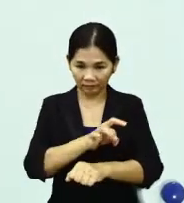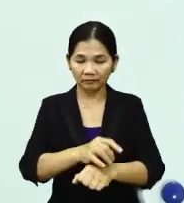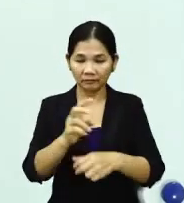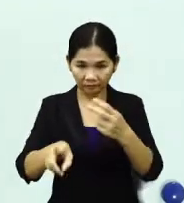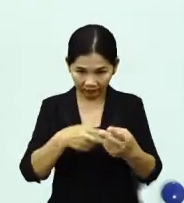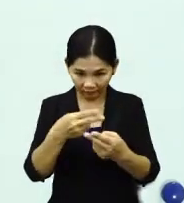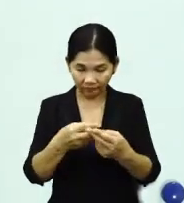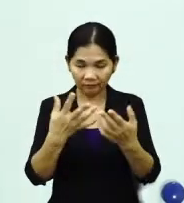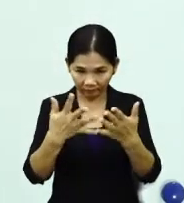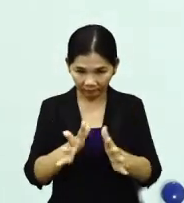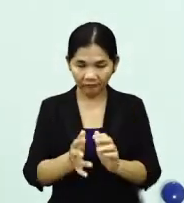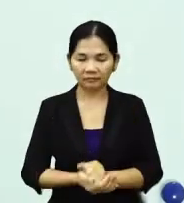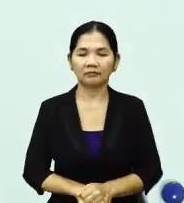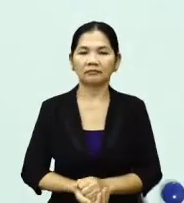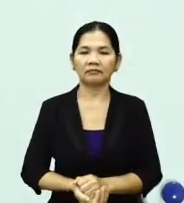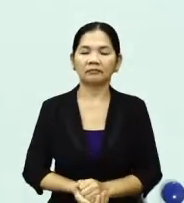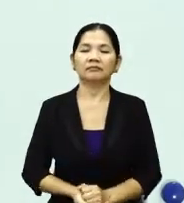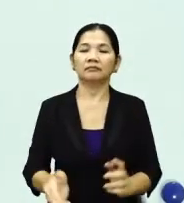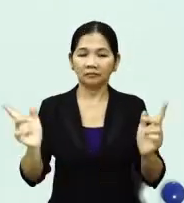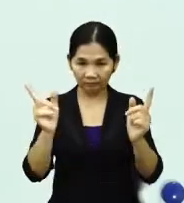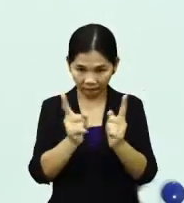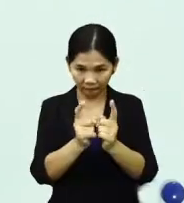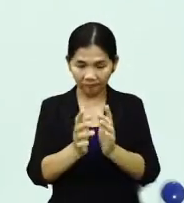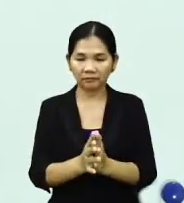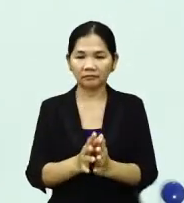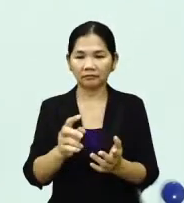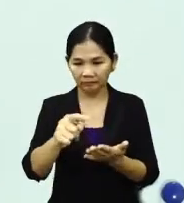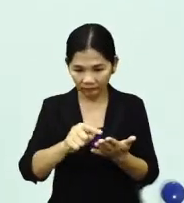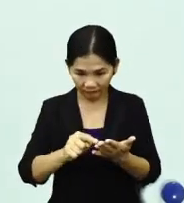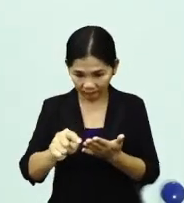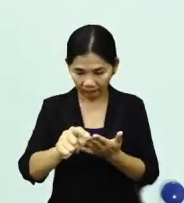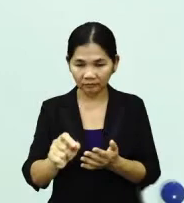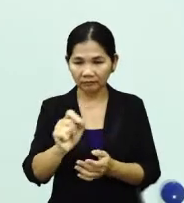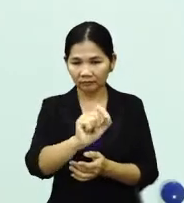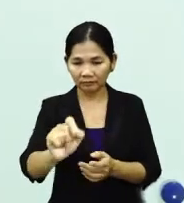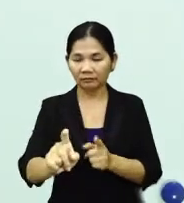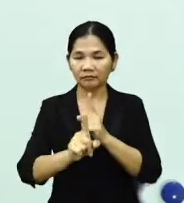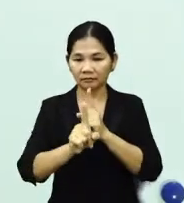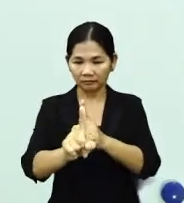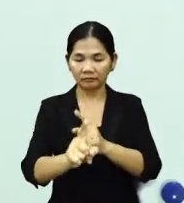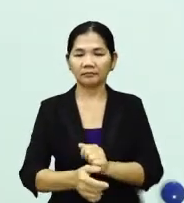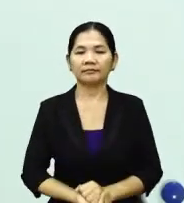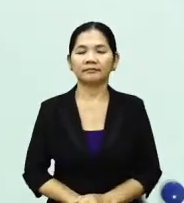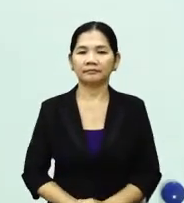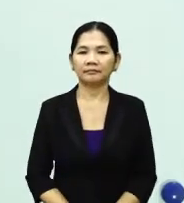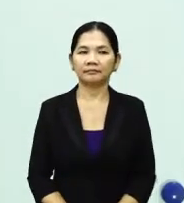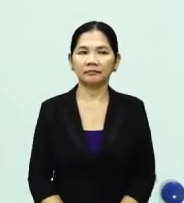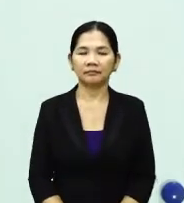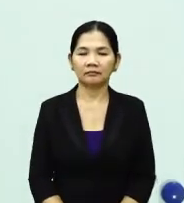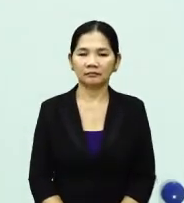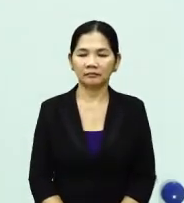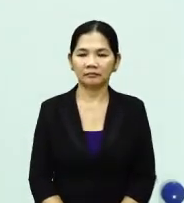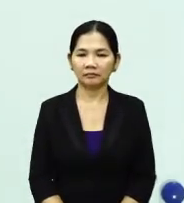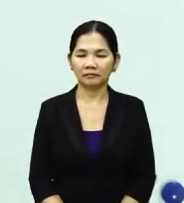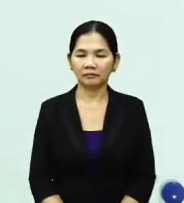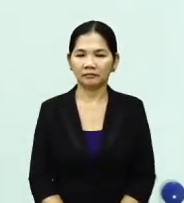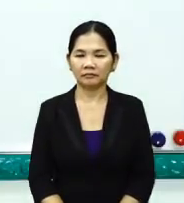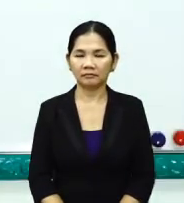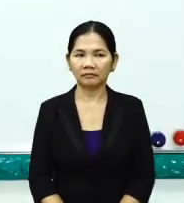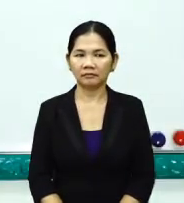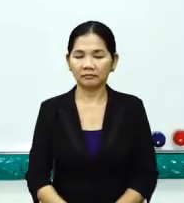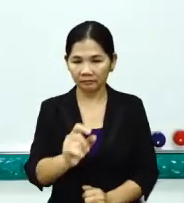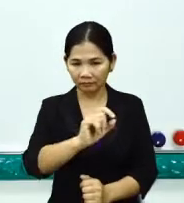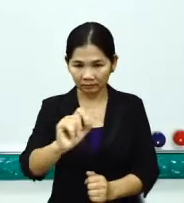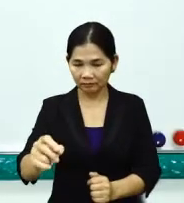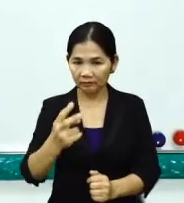lời chùm lời ní hai nhìn chẳng dương vơi mốt chà cái tên lửa ca sọ xê tạm á rộp bỏ dương vinh nè con á chà chẳng con mơn tụ bò đại con sạch sẽ